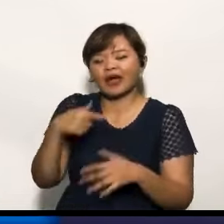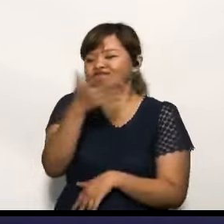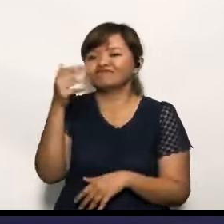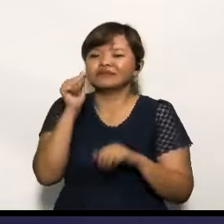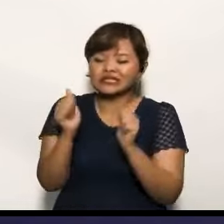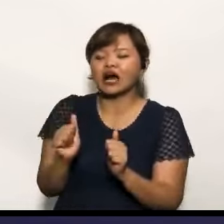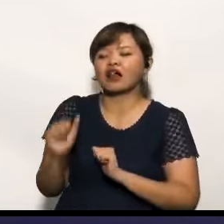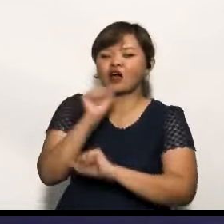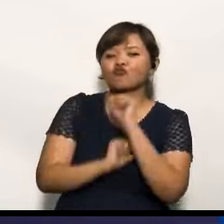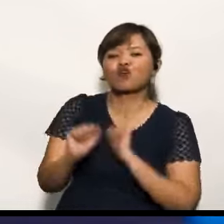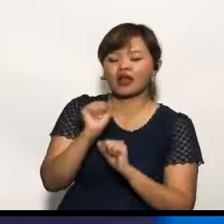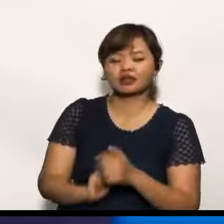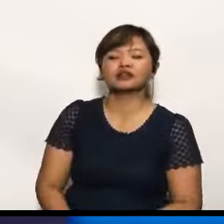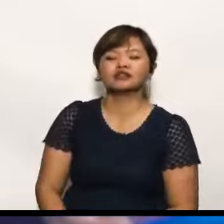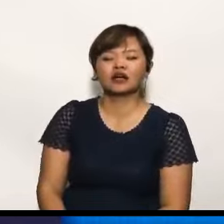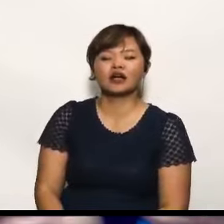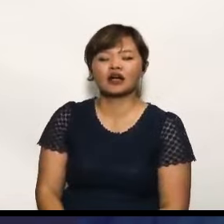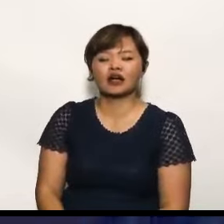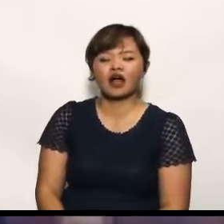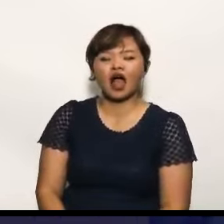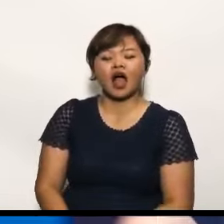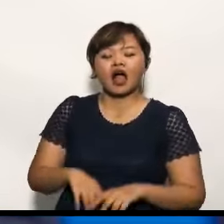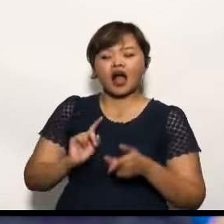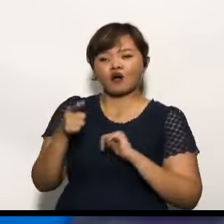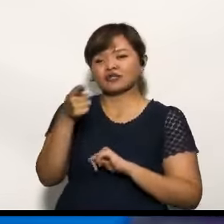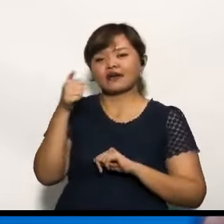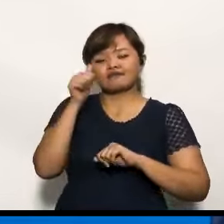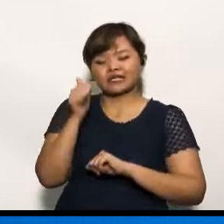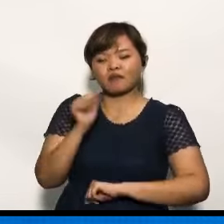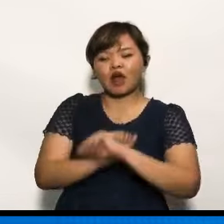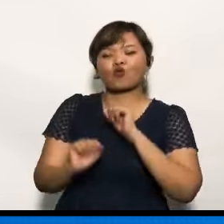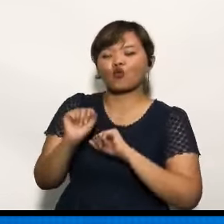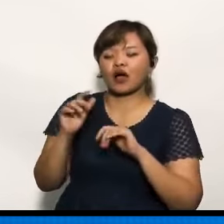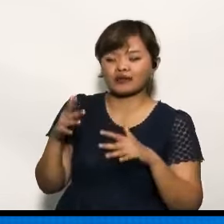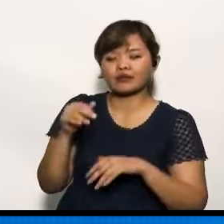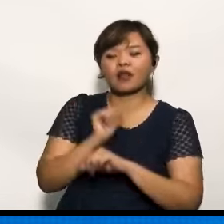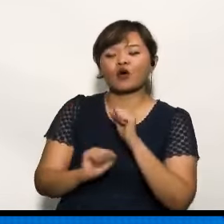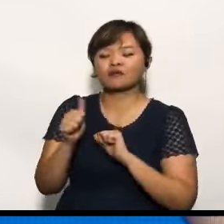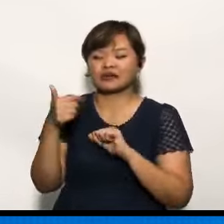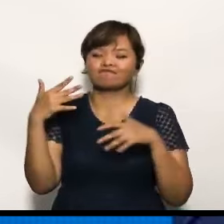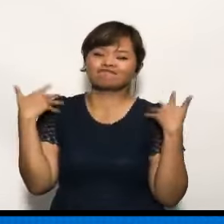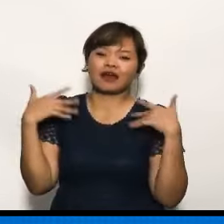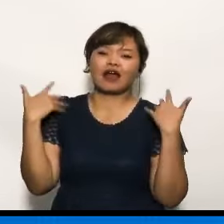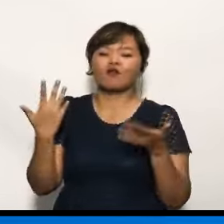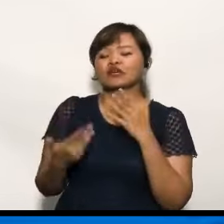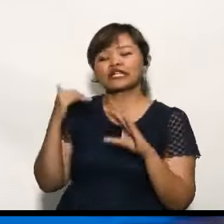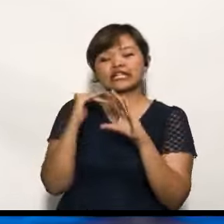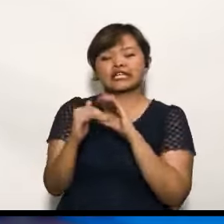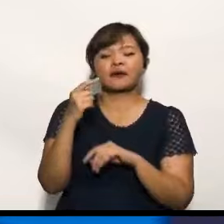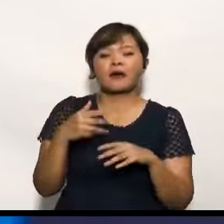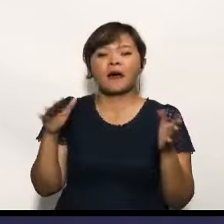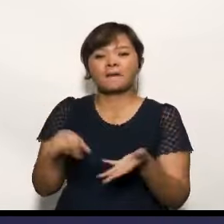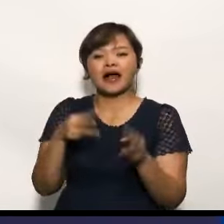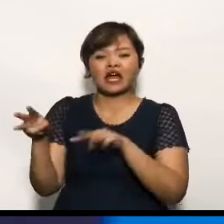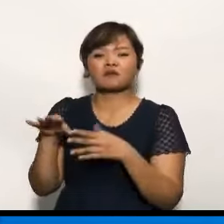do. Because when I do what I can do, I'll be happy. Even cuma ngirim martabak doang,